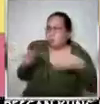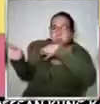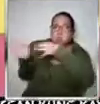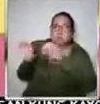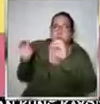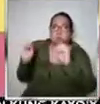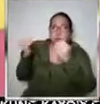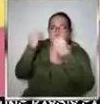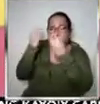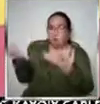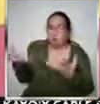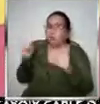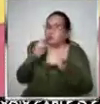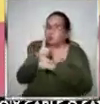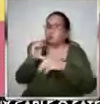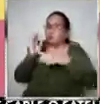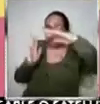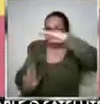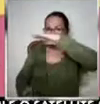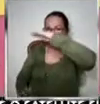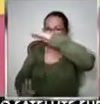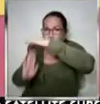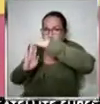forms. Ang problema,